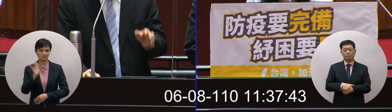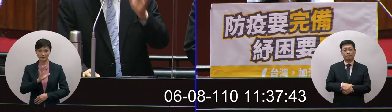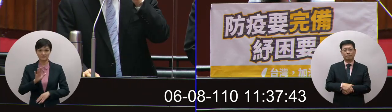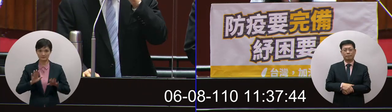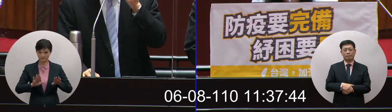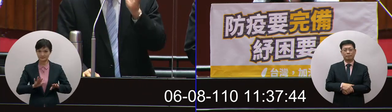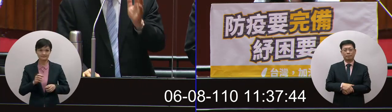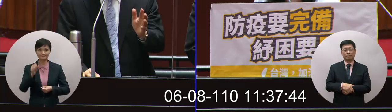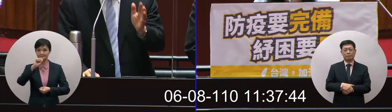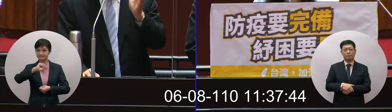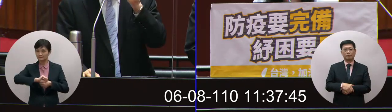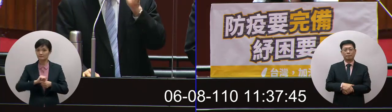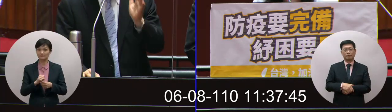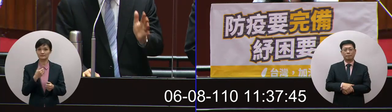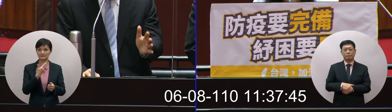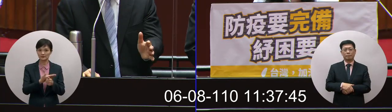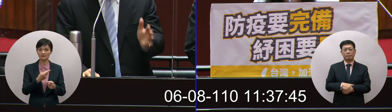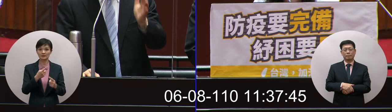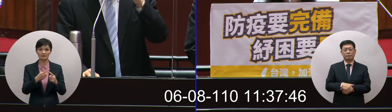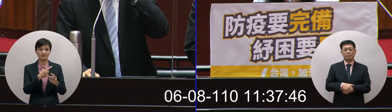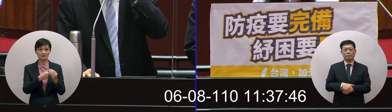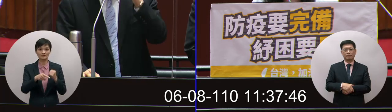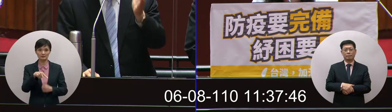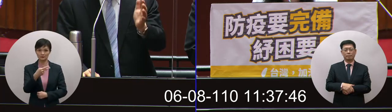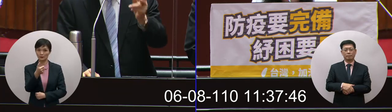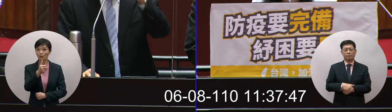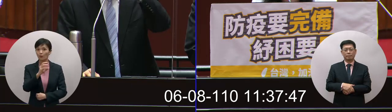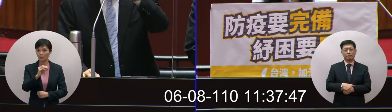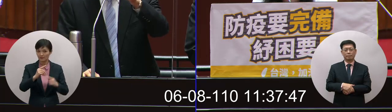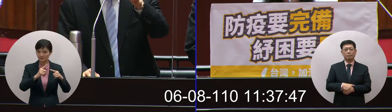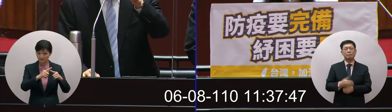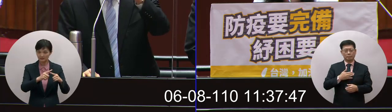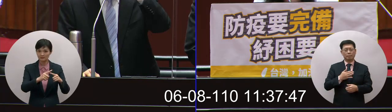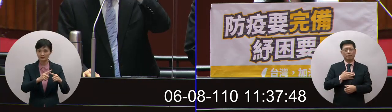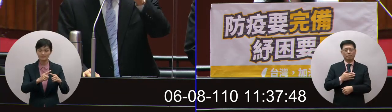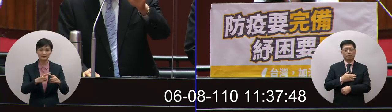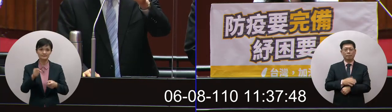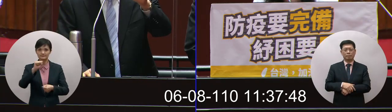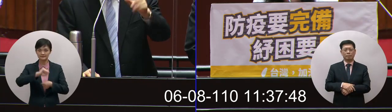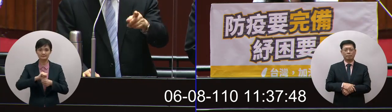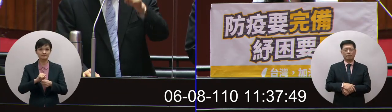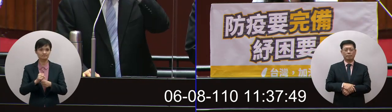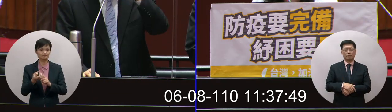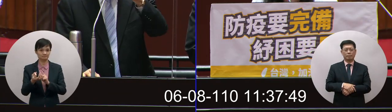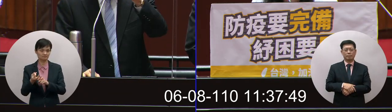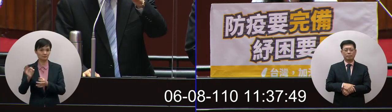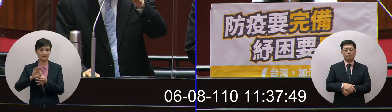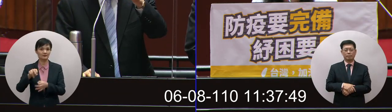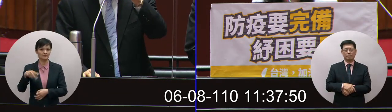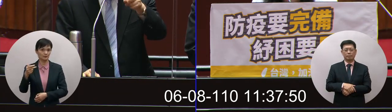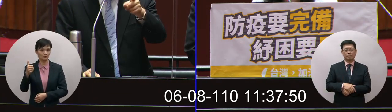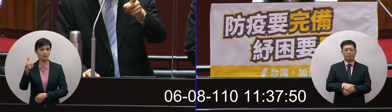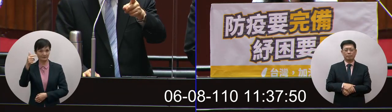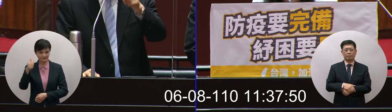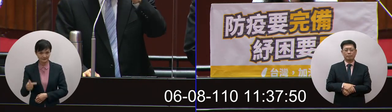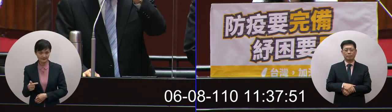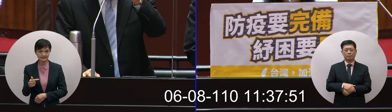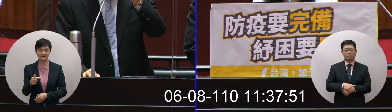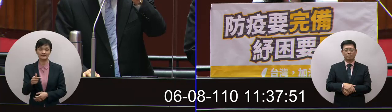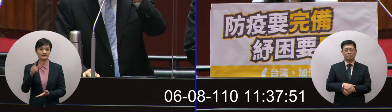加给这250万人。家长250亿，那一次性的补